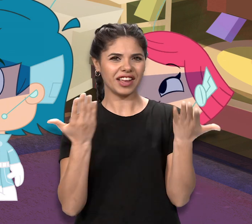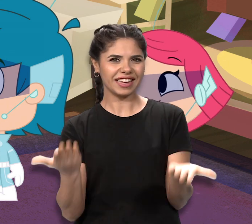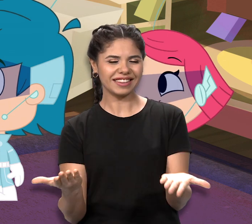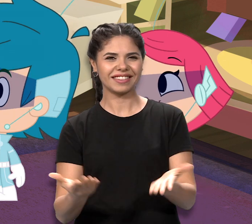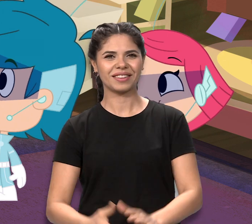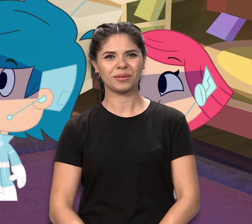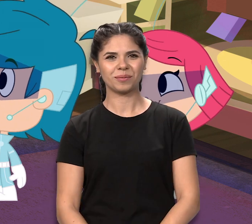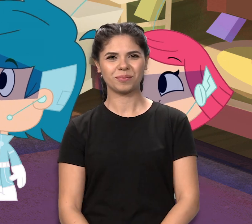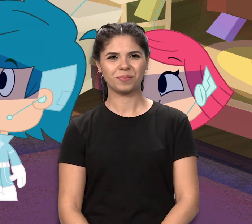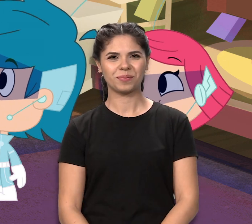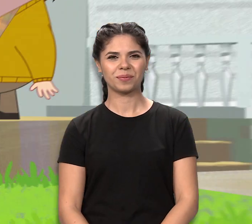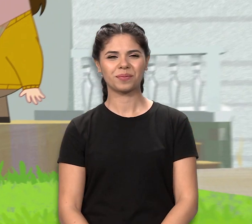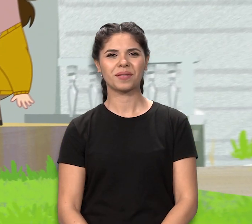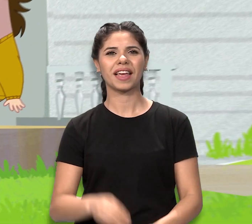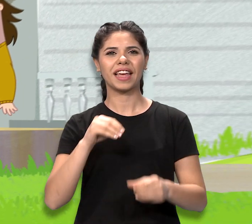yaşayın